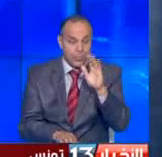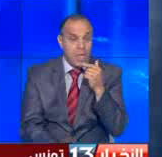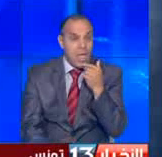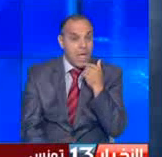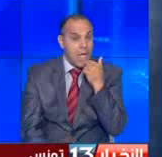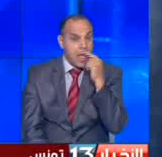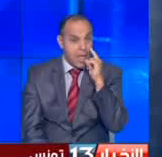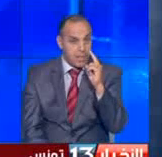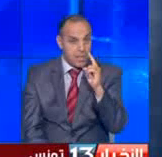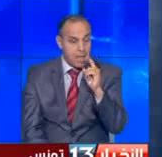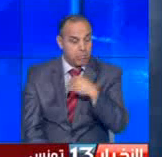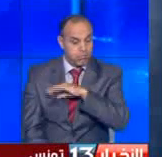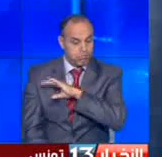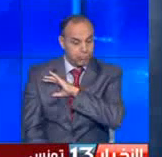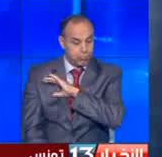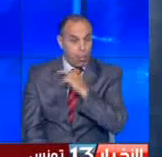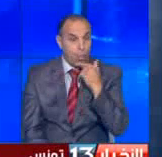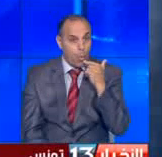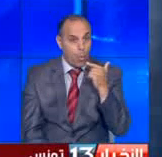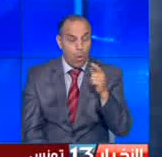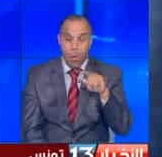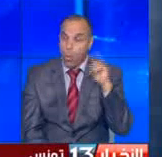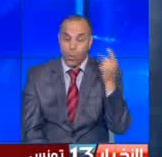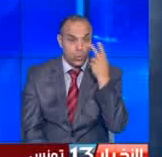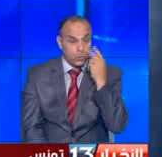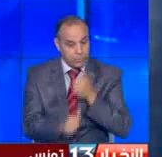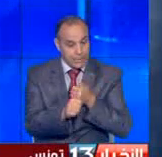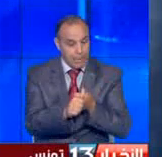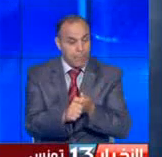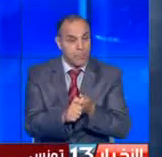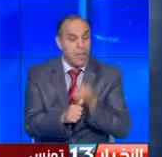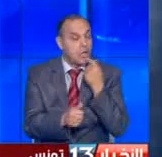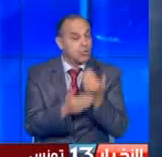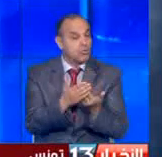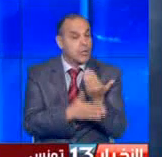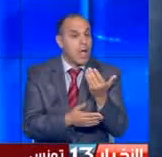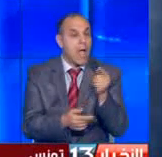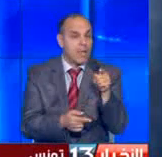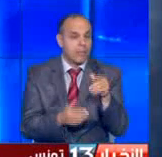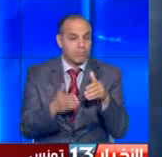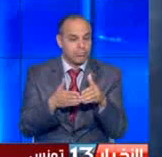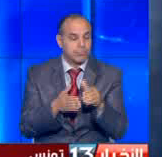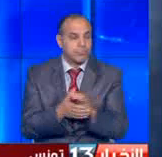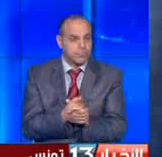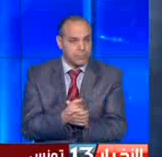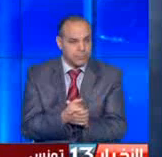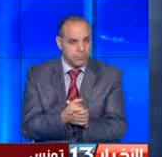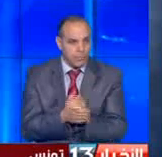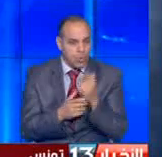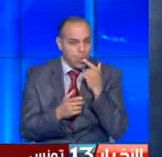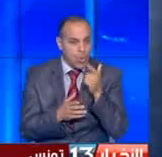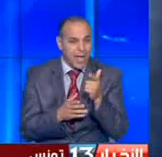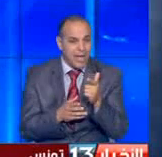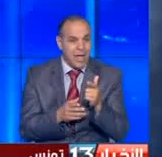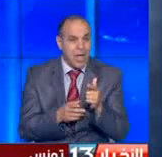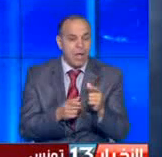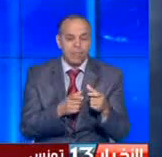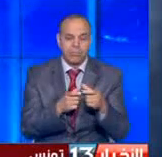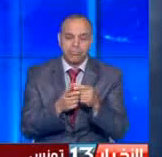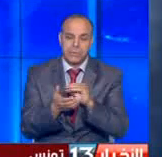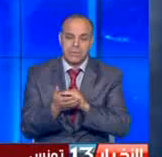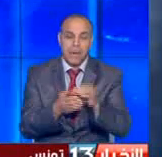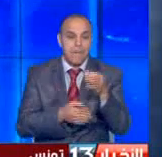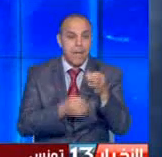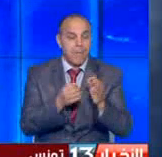الى انها ستتولى موافقه الراي العام تباعا في تطور الاحداث واضافت وكاله الدوله العامه لاداره